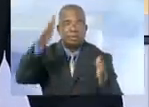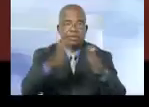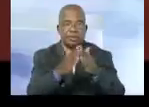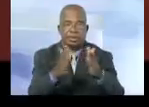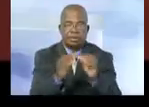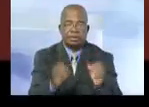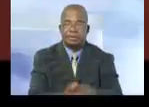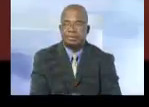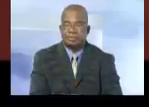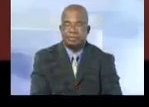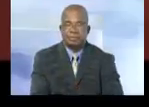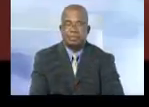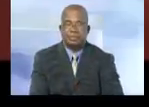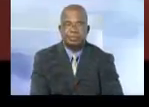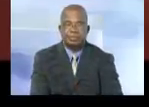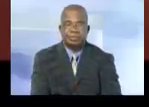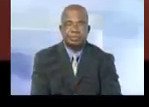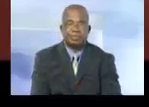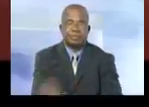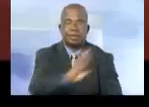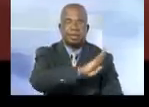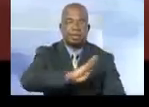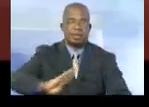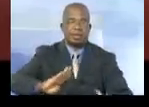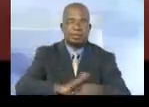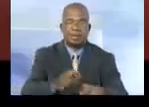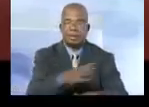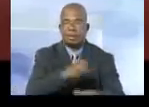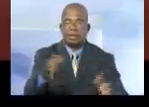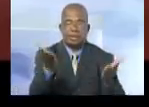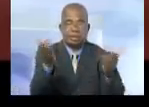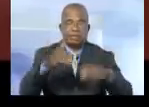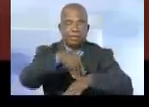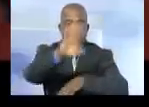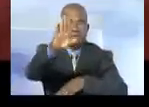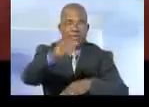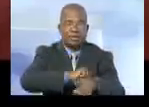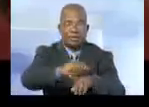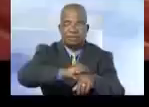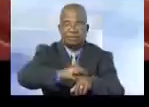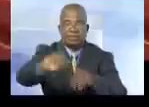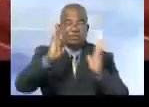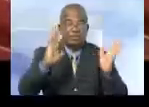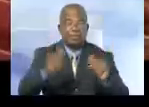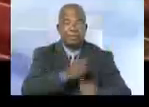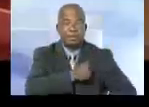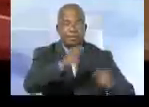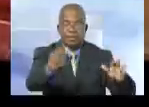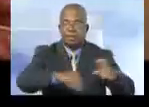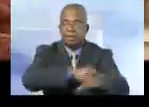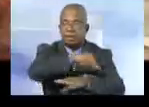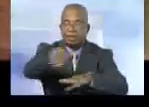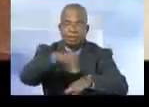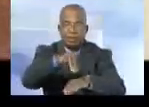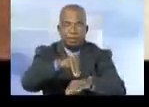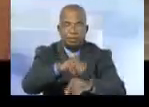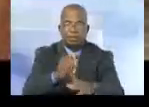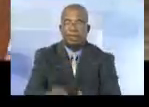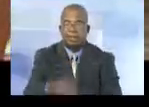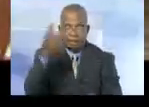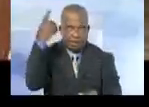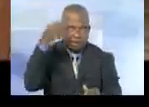Aimer. La Belgique se prépare à envoyer des formateurs militaires au Mali dans le cadre de l'opération